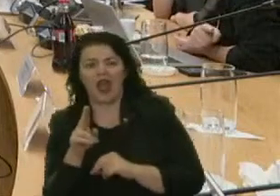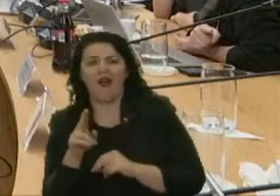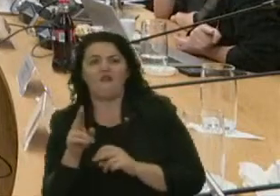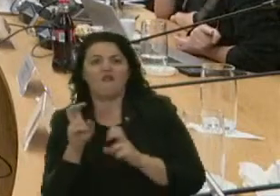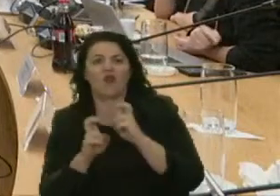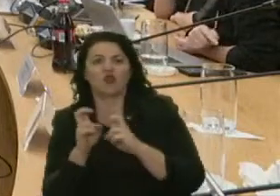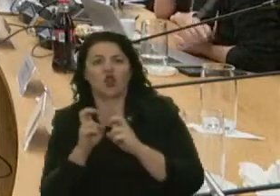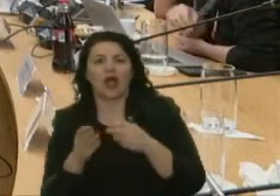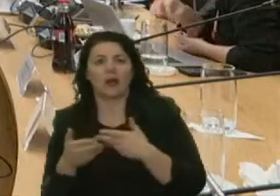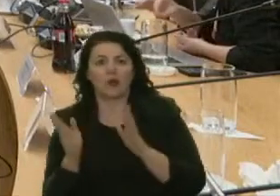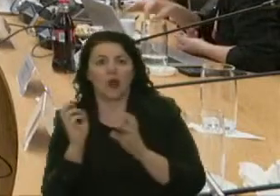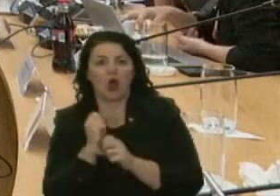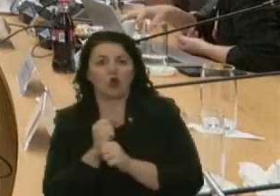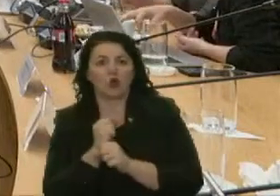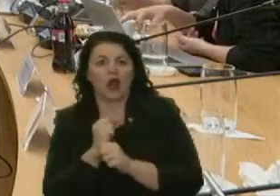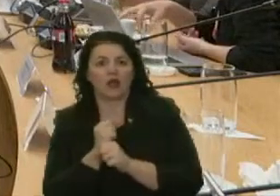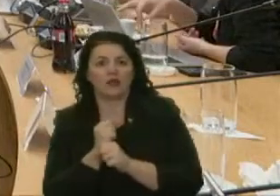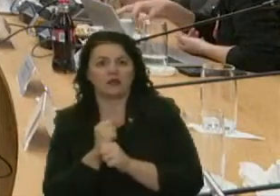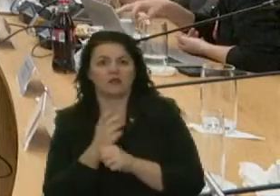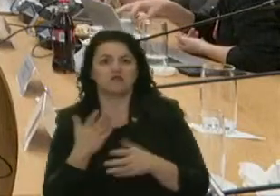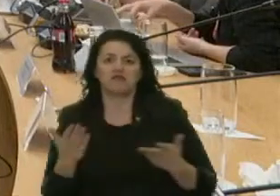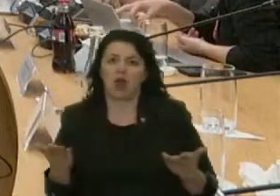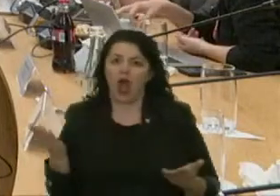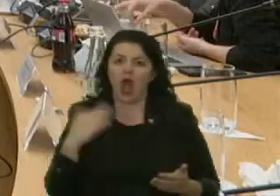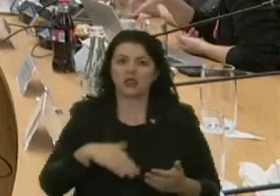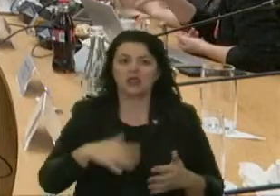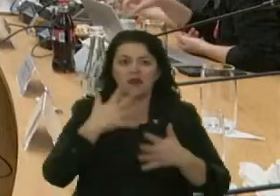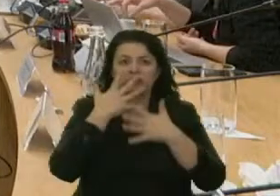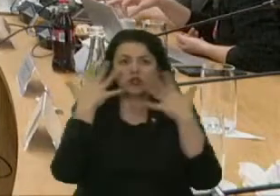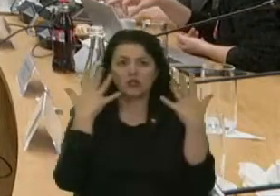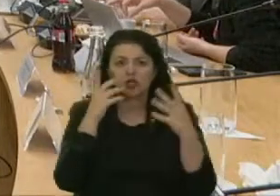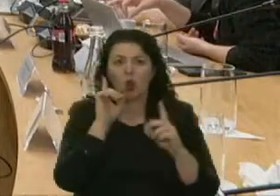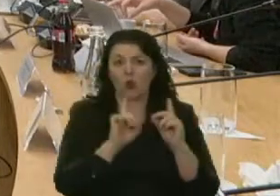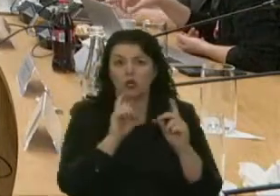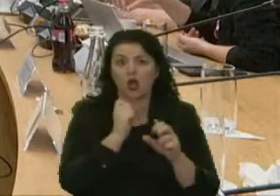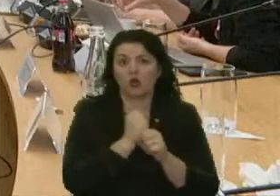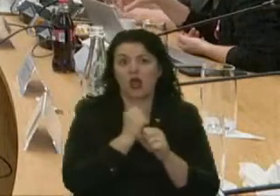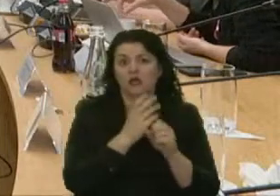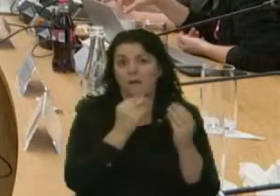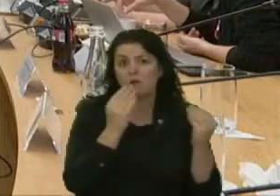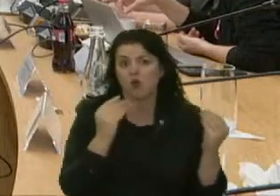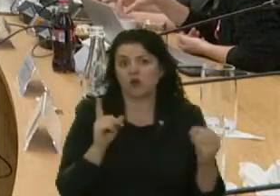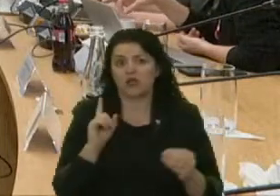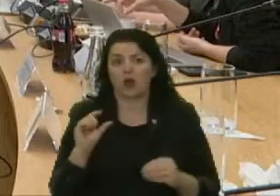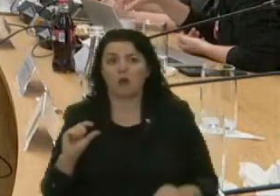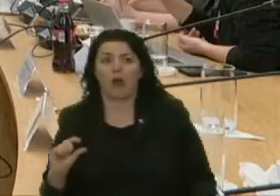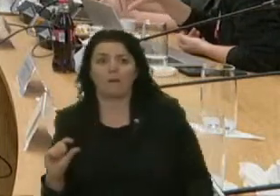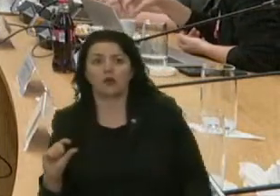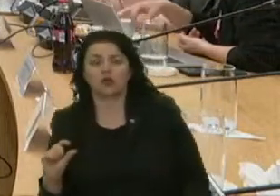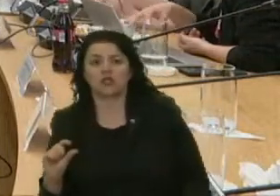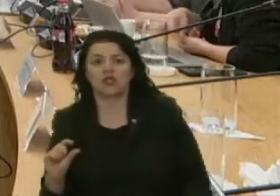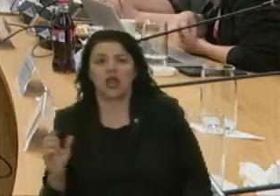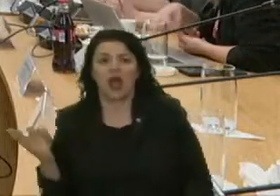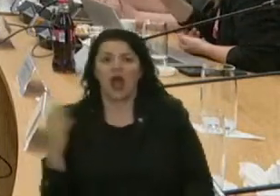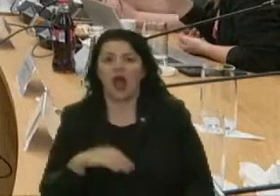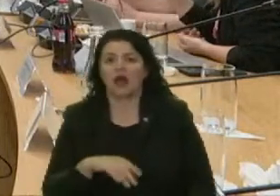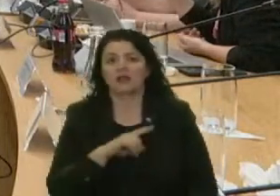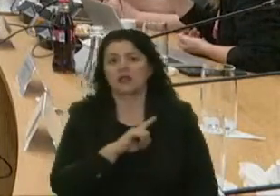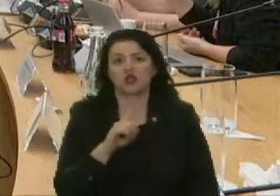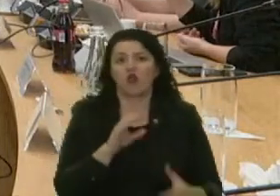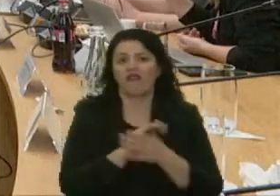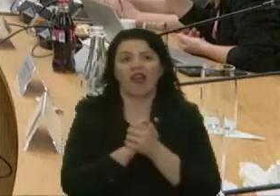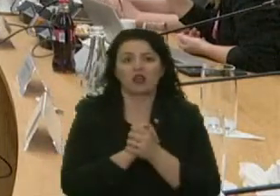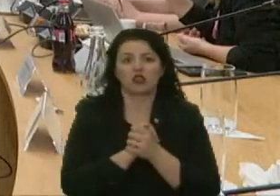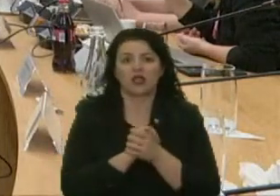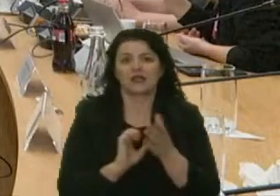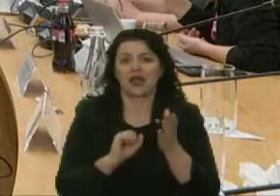care lucrează și ca în orice companie Hai să fim cinstiți sunt unii care lucrează mult și unii care lucrează mai puțin hai să nu felicităm și